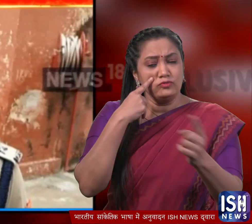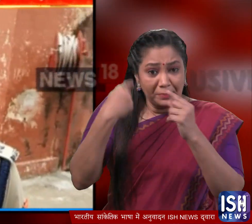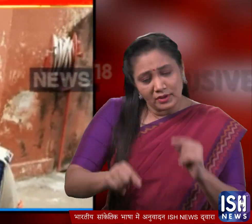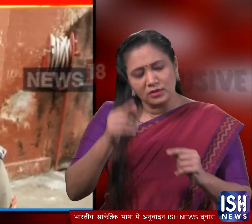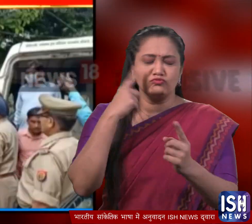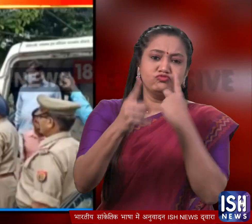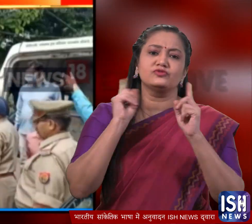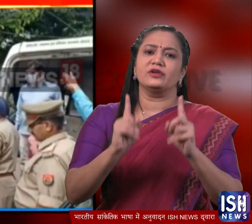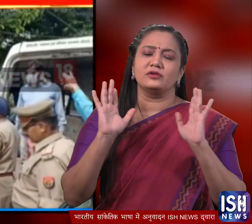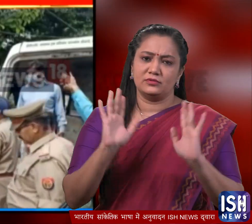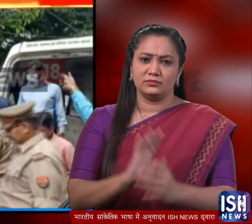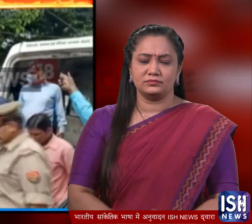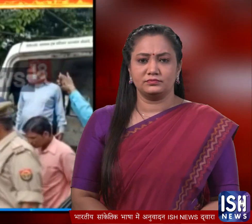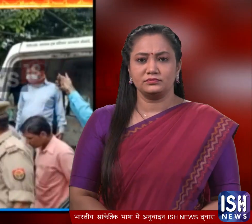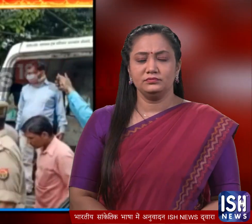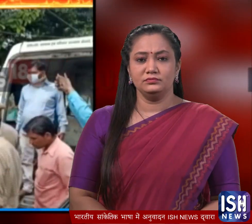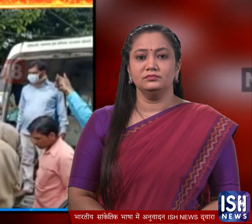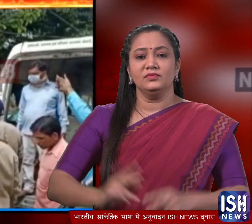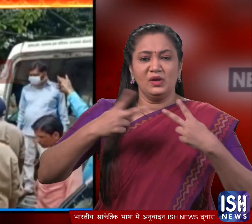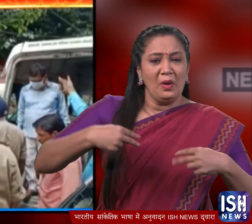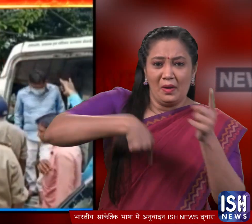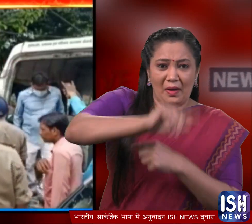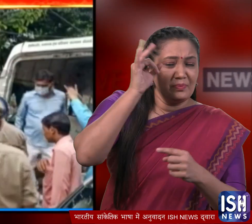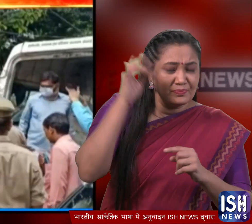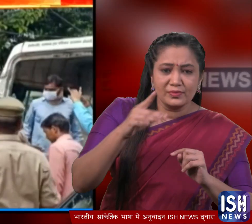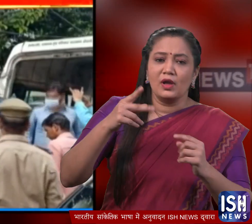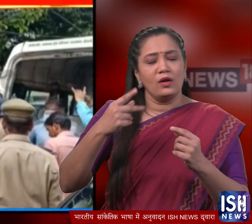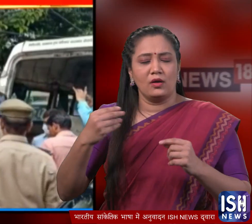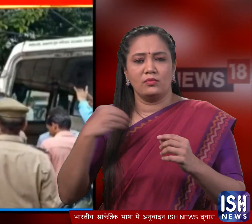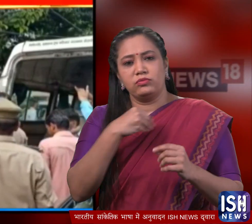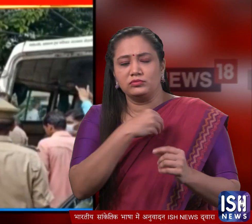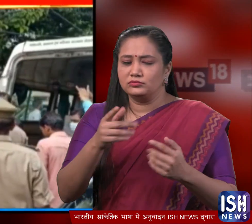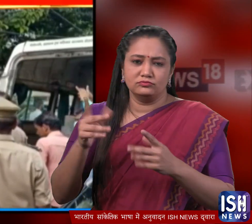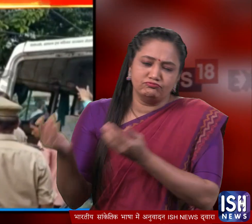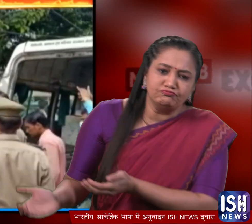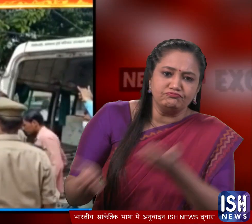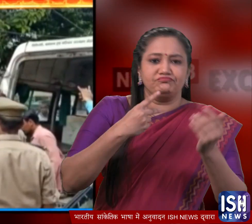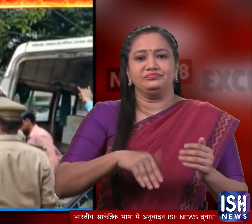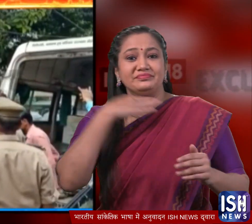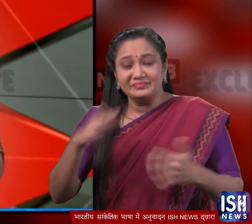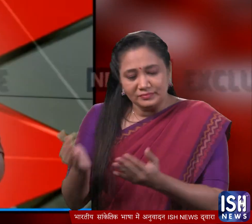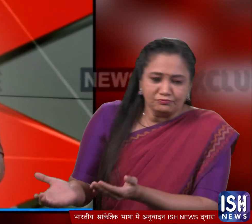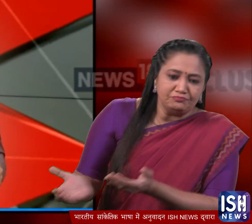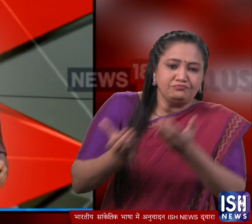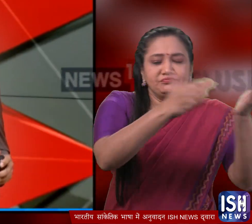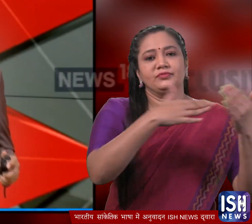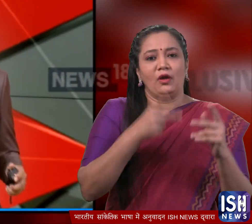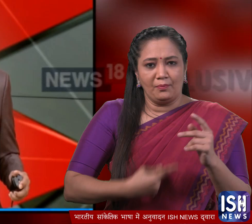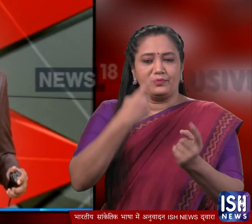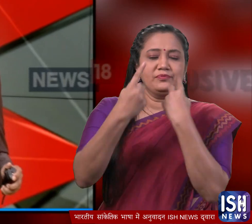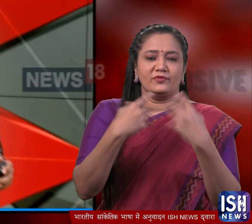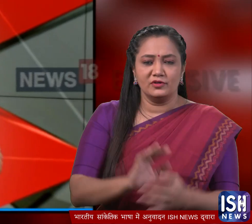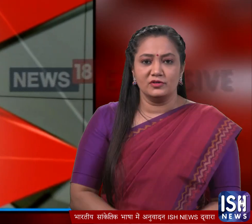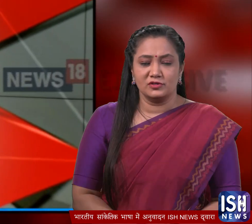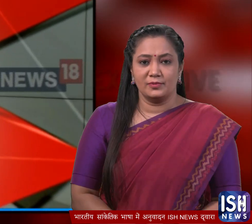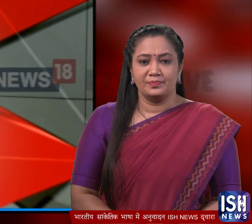बिल्कुल कार्रवाई उसमें। वकीलों के गुस्से के बीच ही पुलिस ने शव को कब्जे में लिया और पोस्टमार्टम के लिए अस्पताल ले गई। सौभाग्य की बात है कि